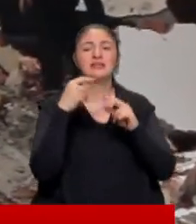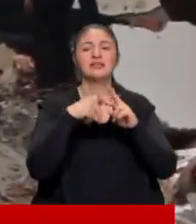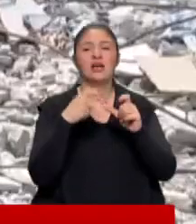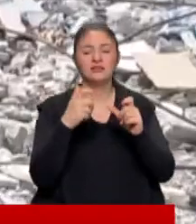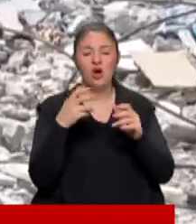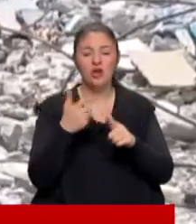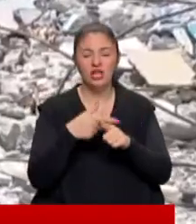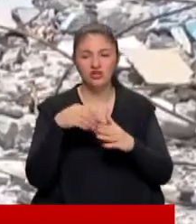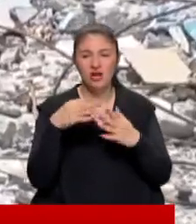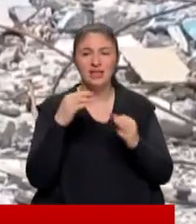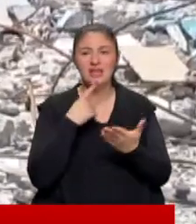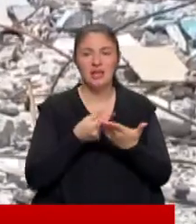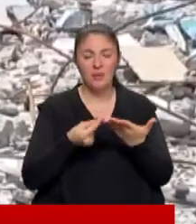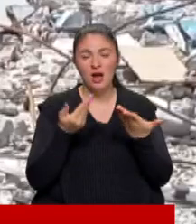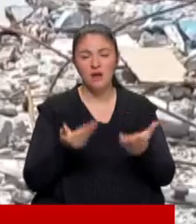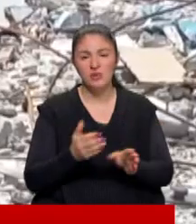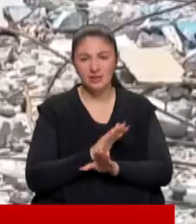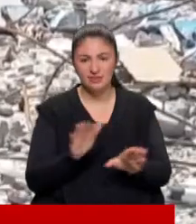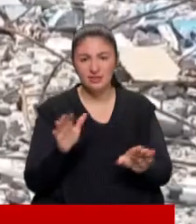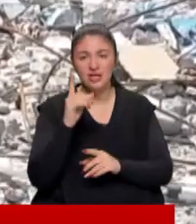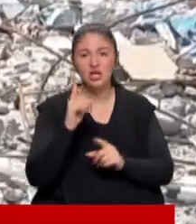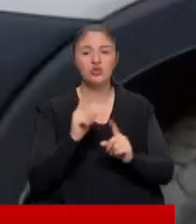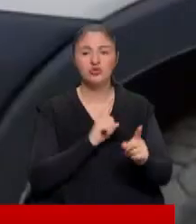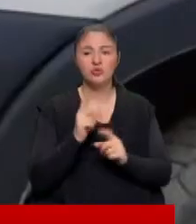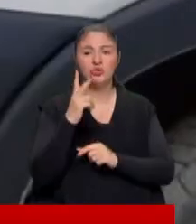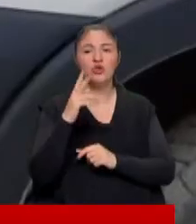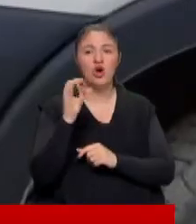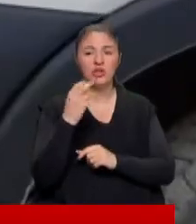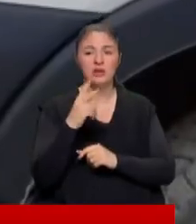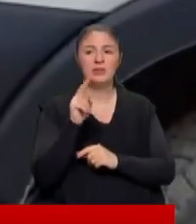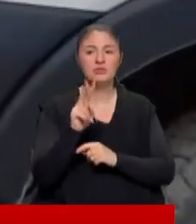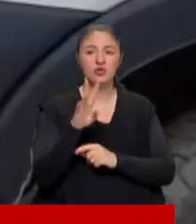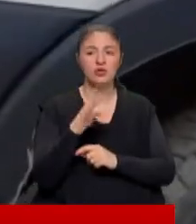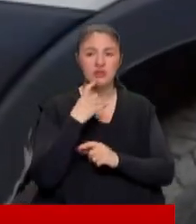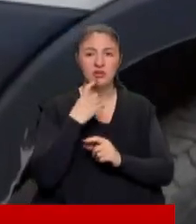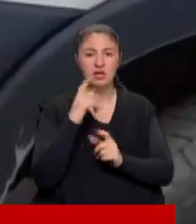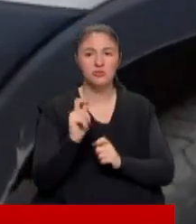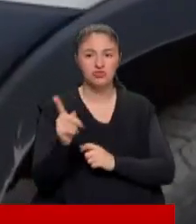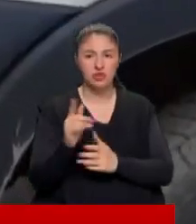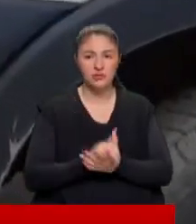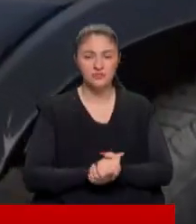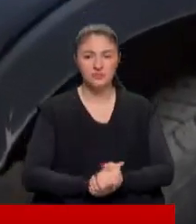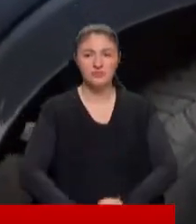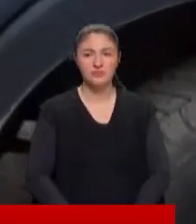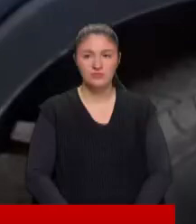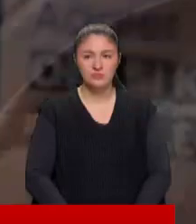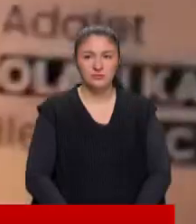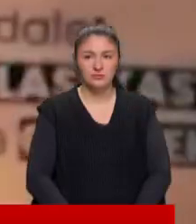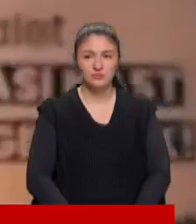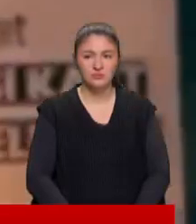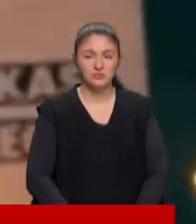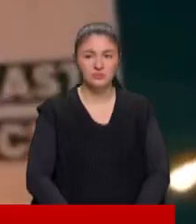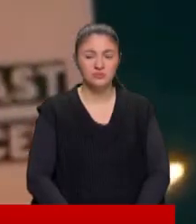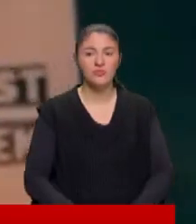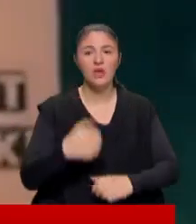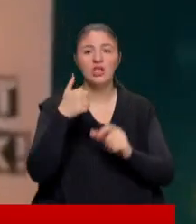için hazırlanan iddianame kabul edildi. İlk duruşma 3 Ocak 2024'te görülecek. 6